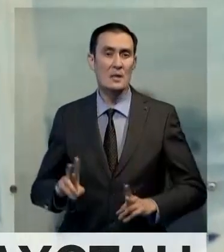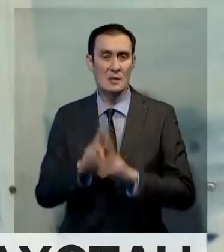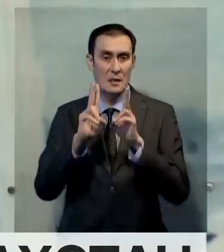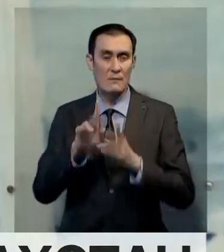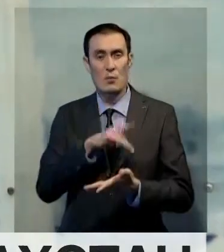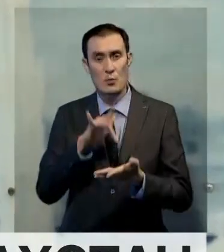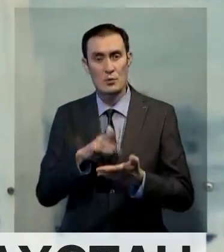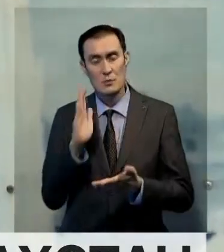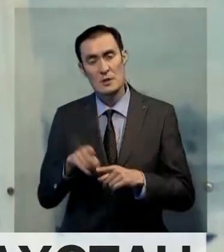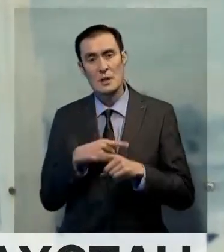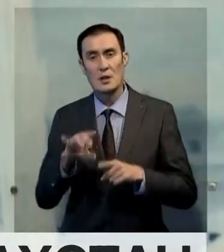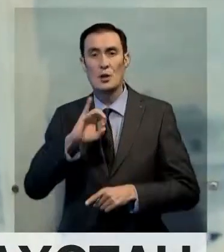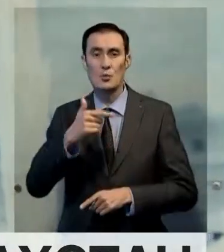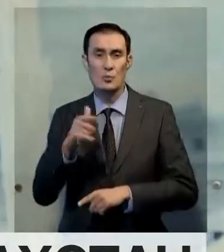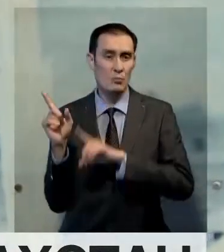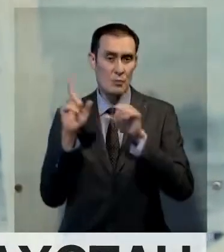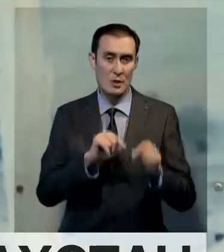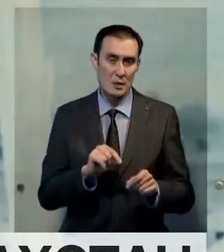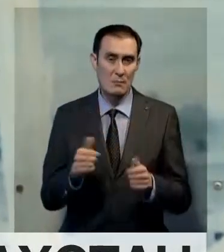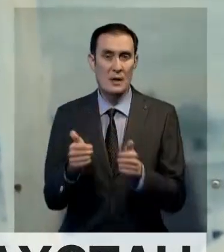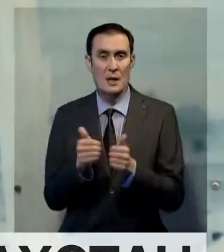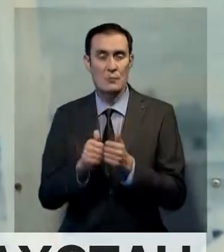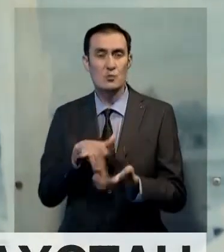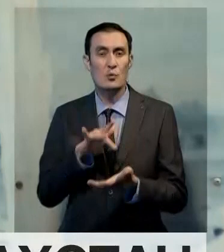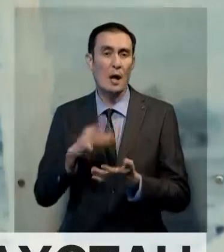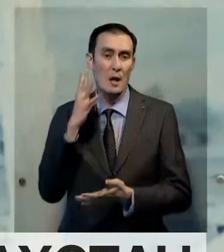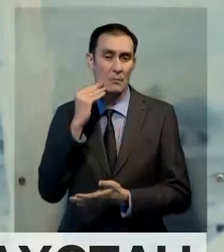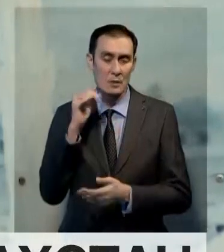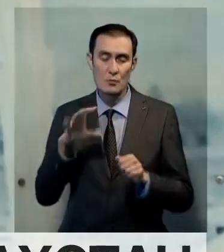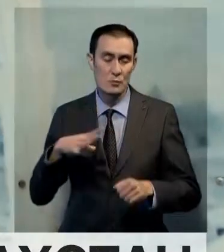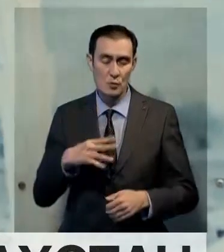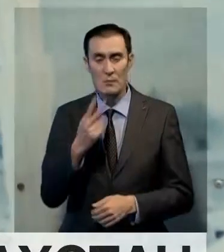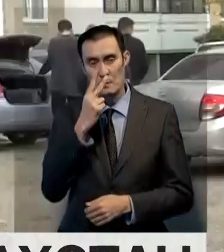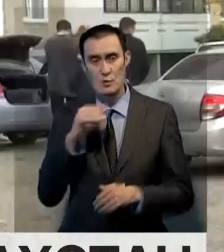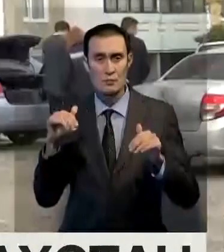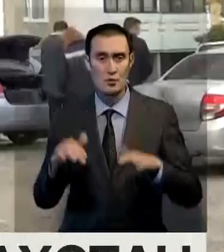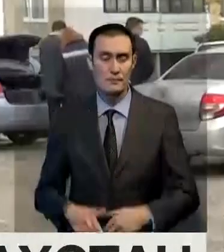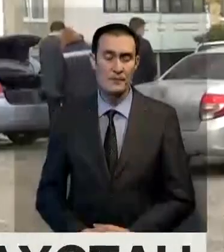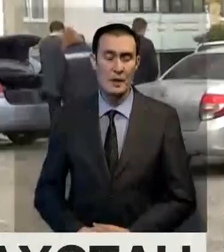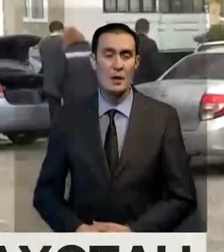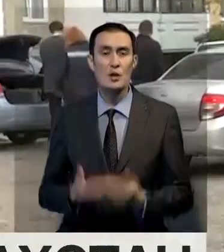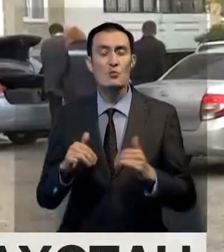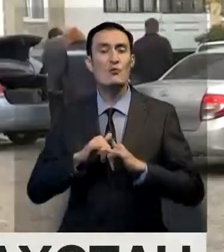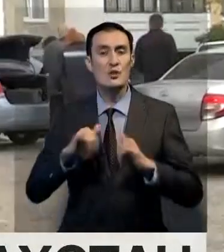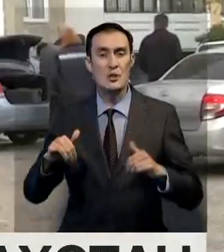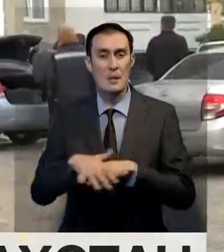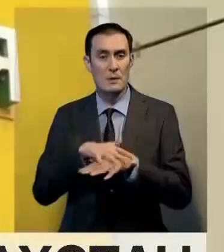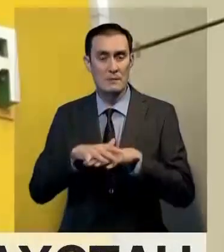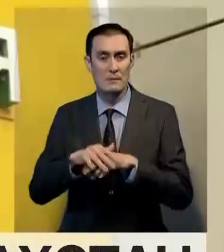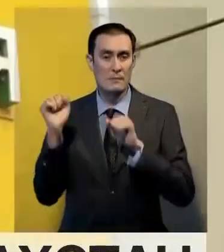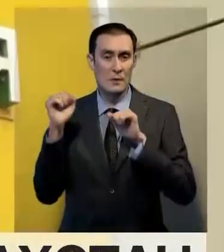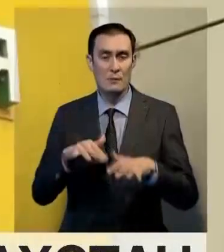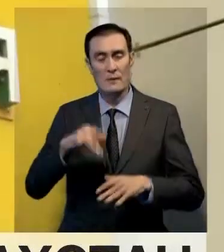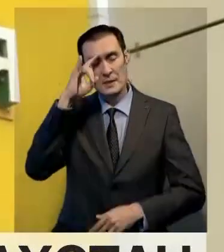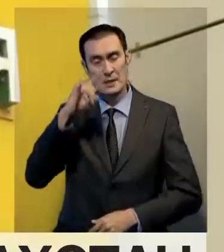еще побудем, либо куда-то на юг дальше поедем, ближе к Алмате, вот, и туда, вот, но сейчас будем решать. На фоне увеличения миграционного